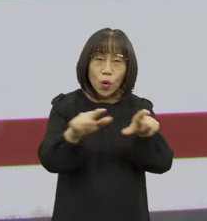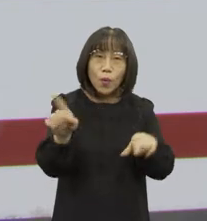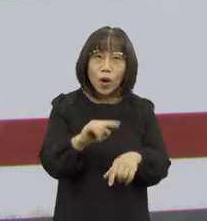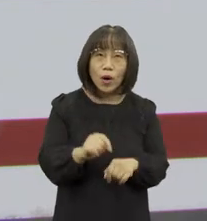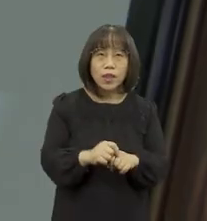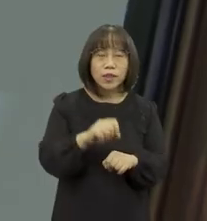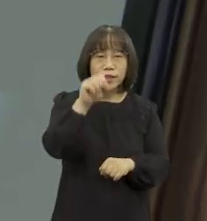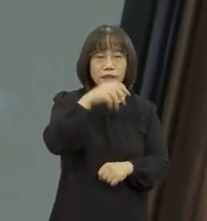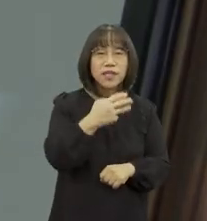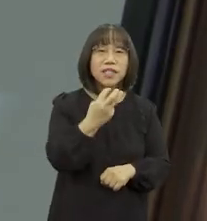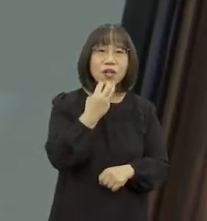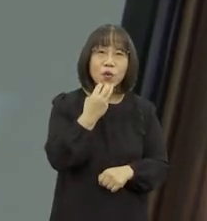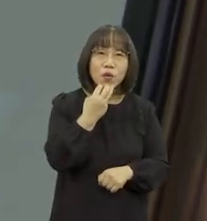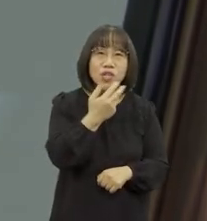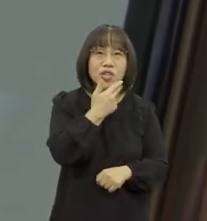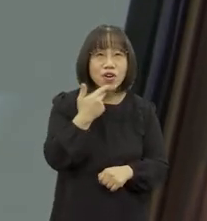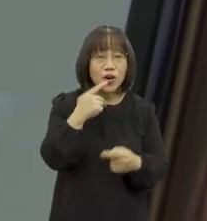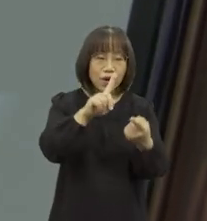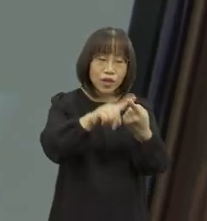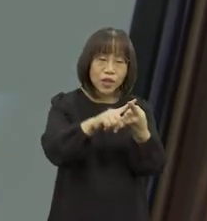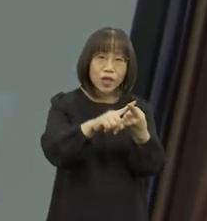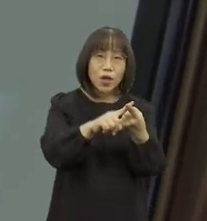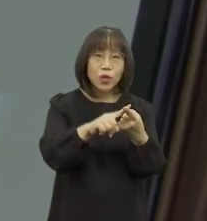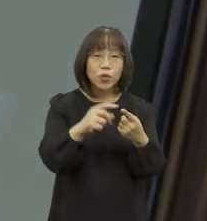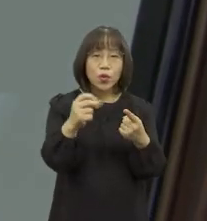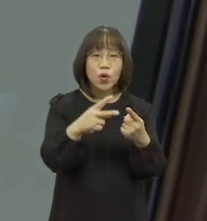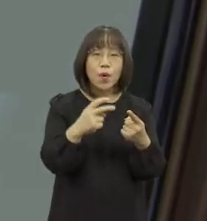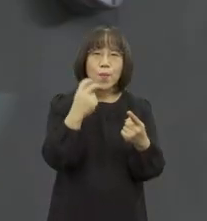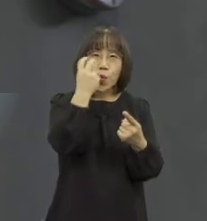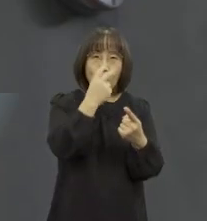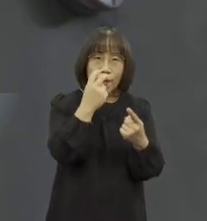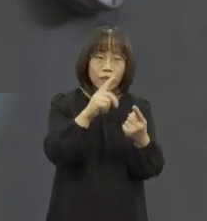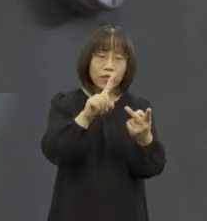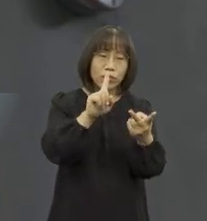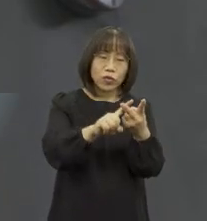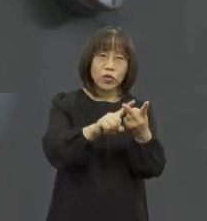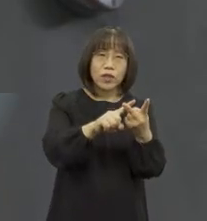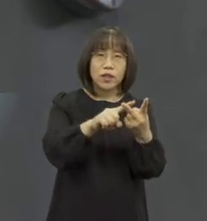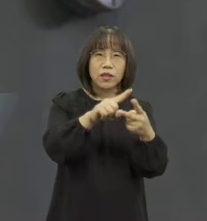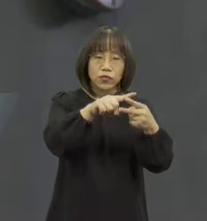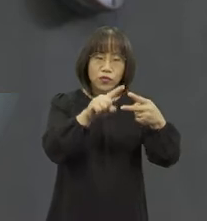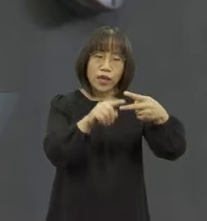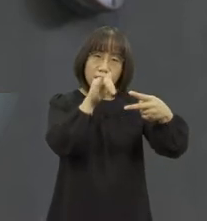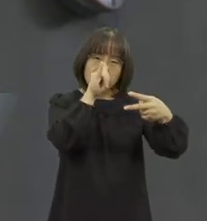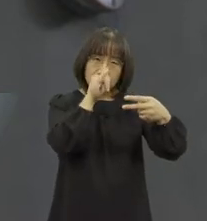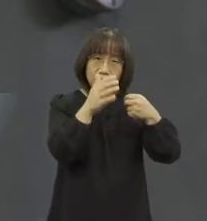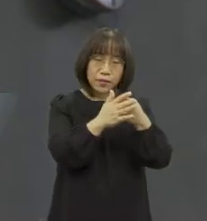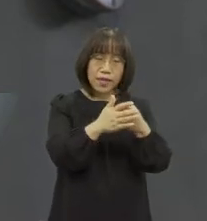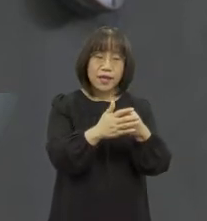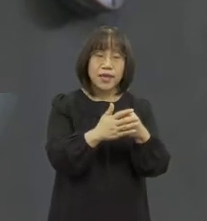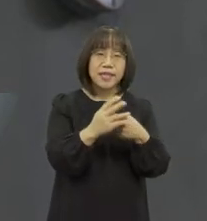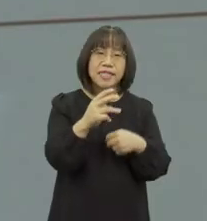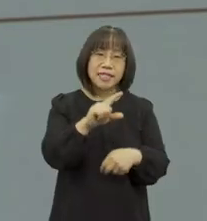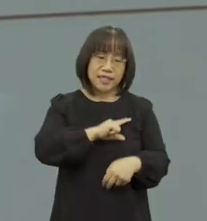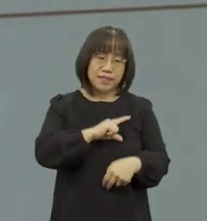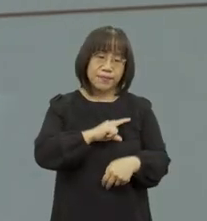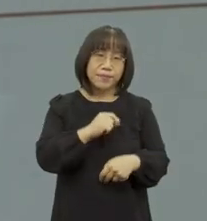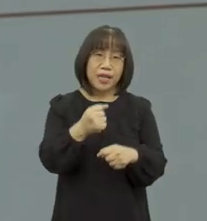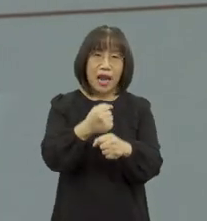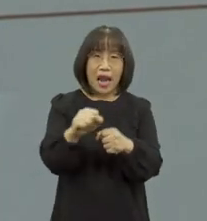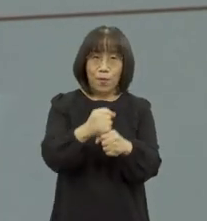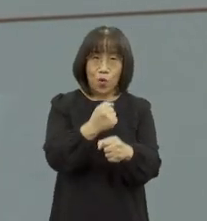접속해 0 서울 보안접속 형 서울시 퀴어 가 검색되고 사용자 이름과 암호를 입력해